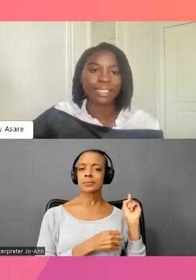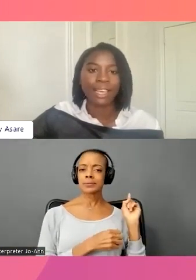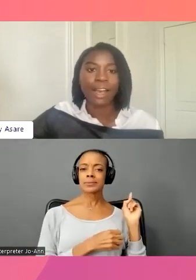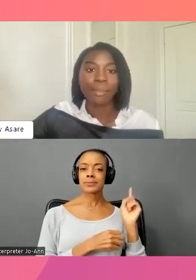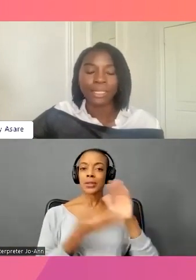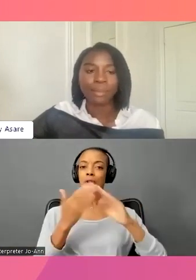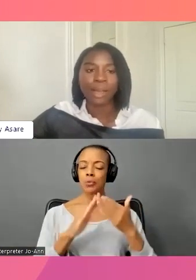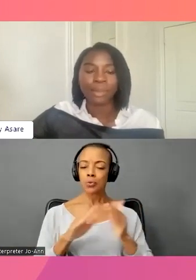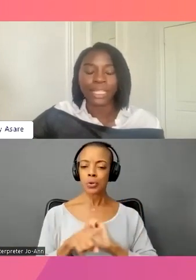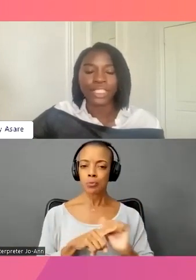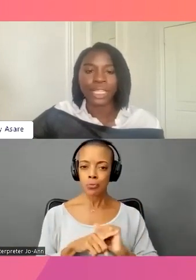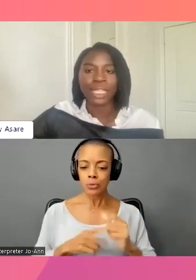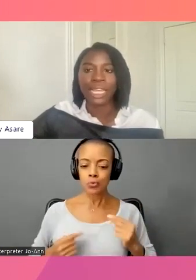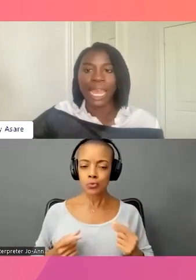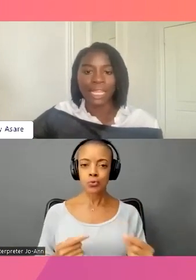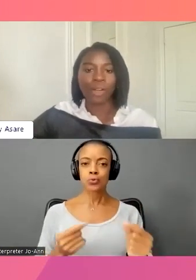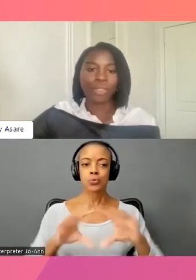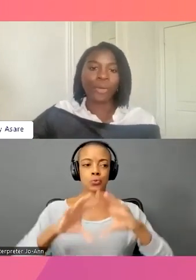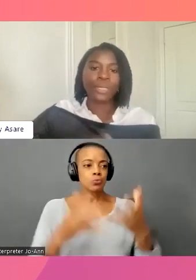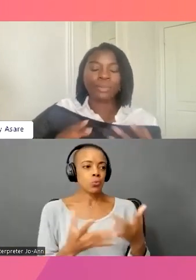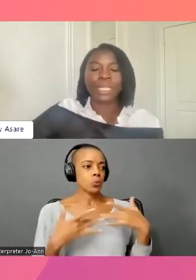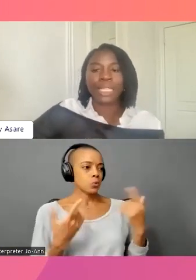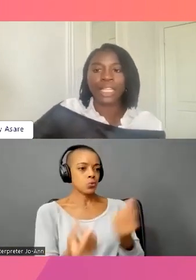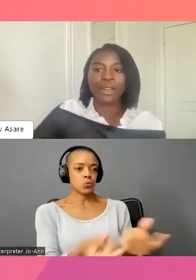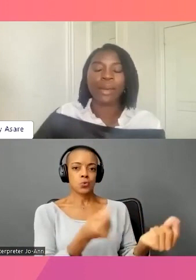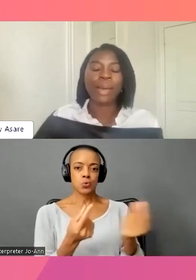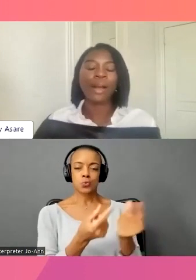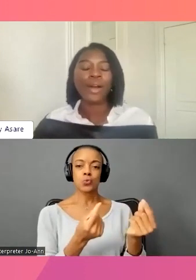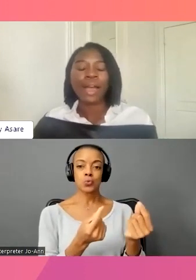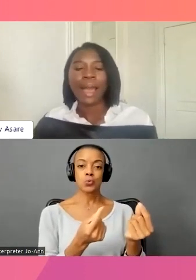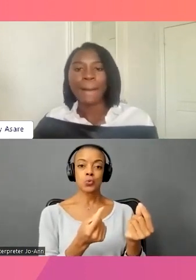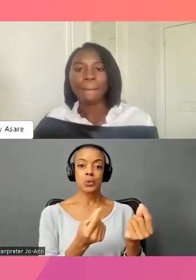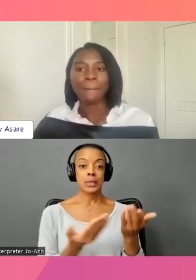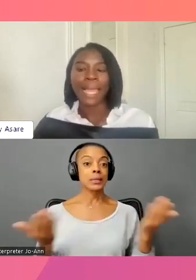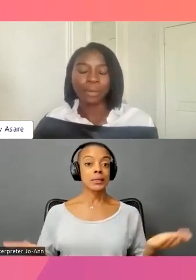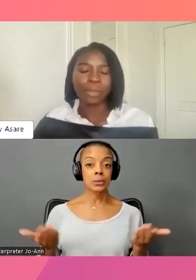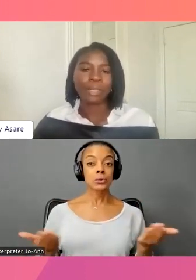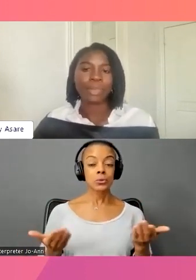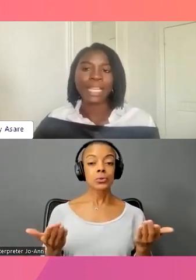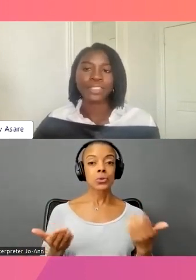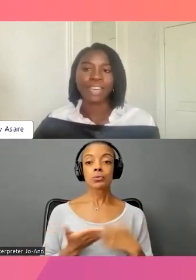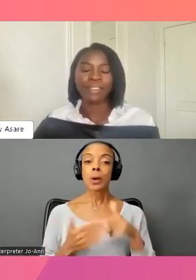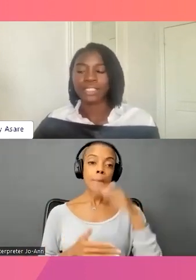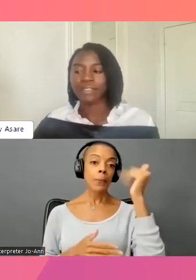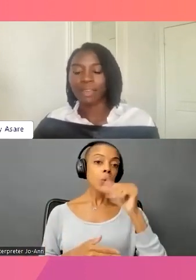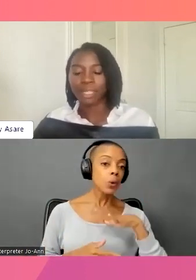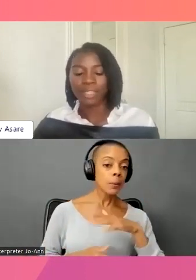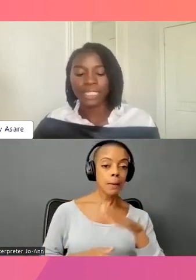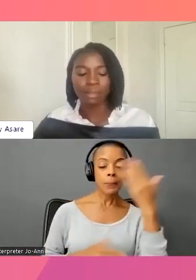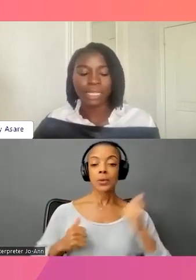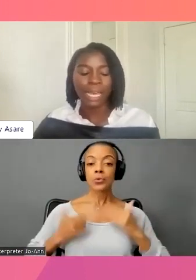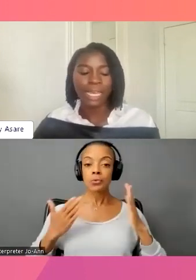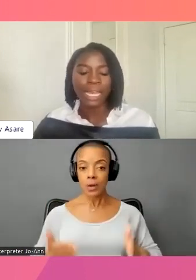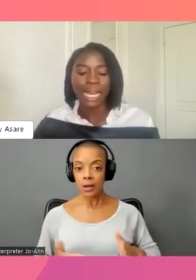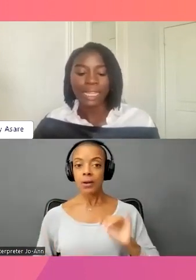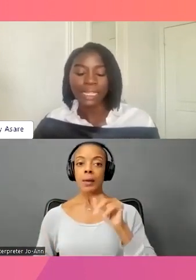l'histoire ainsi que les pratiques communautaires. Et ici, on parle des femmes